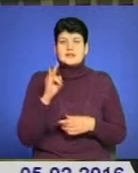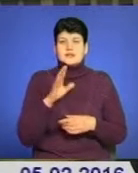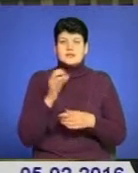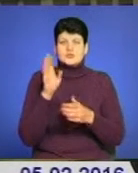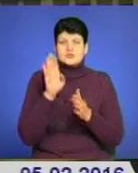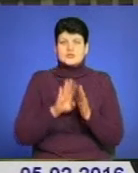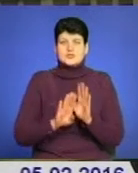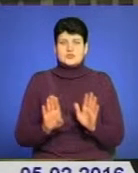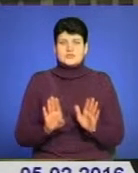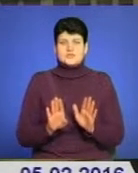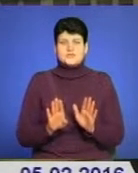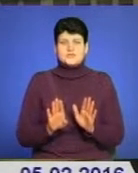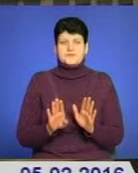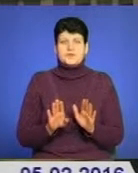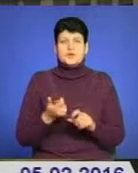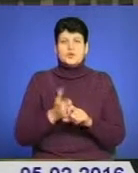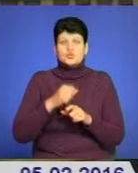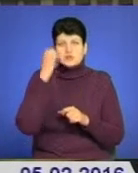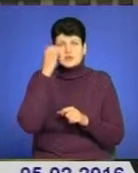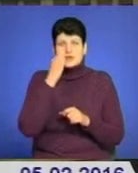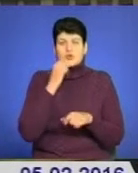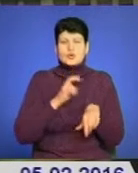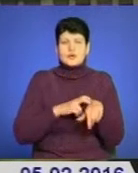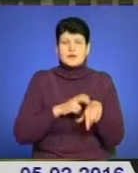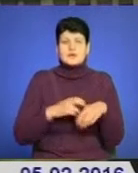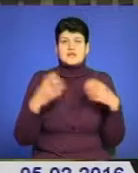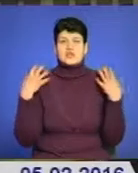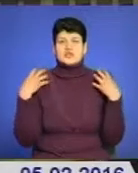гірше. Дуже дякую і лікарям, і